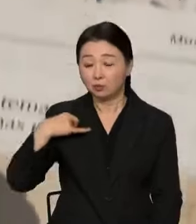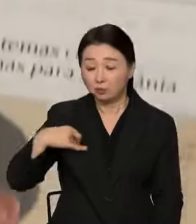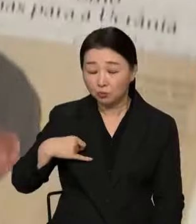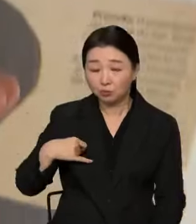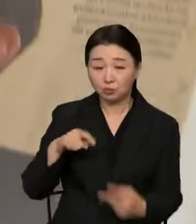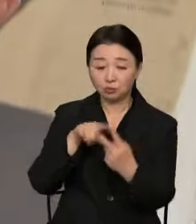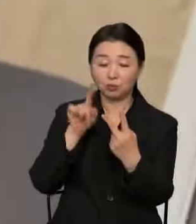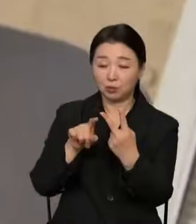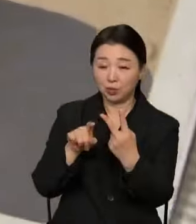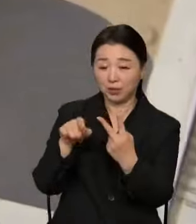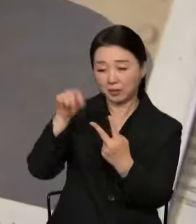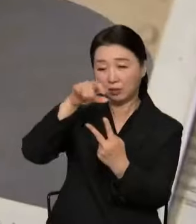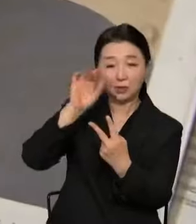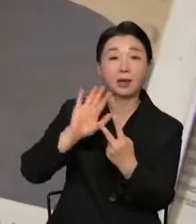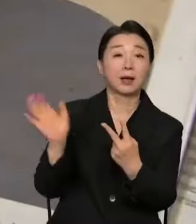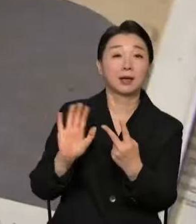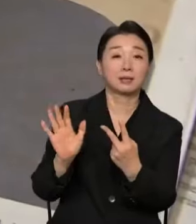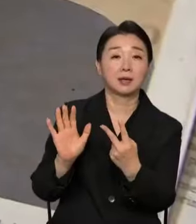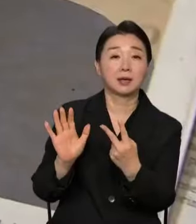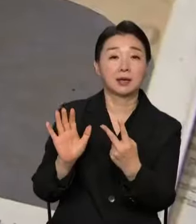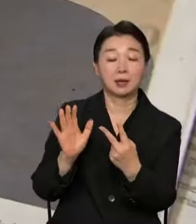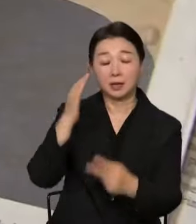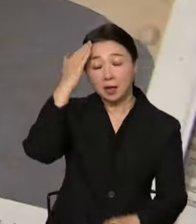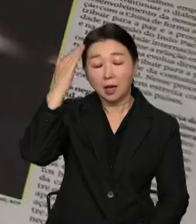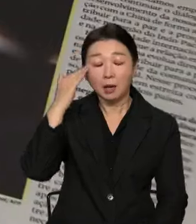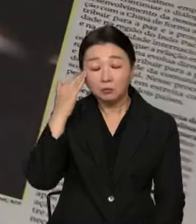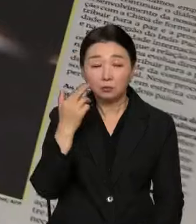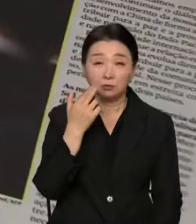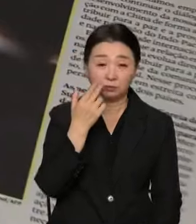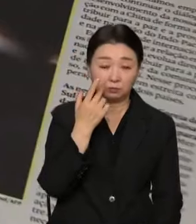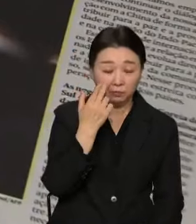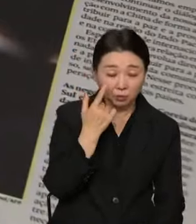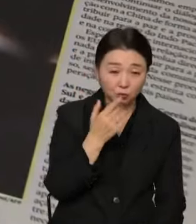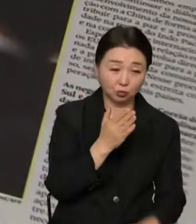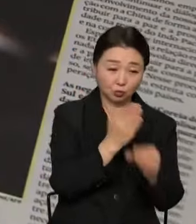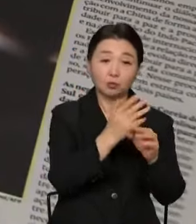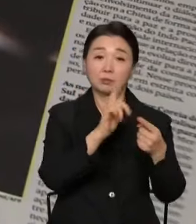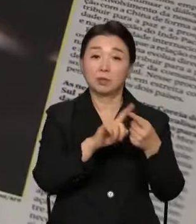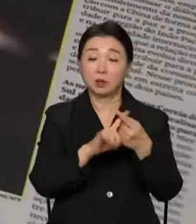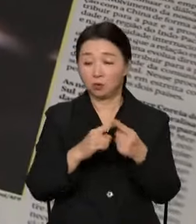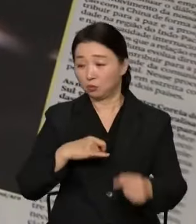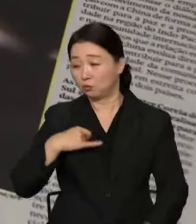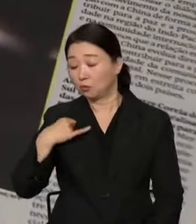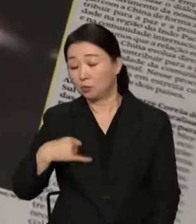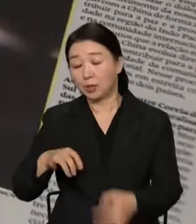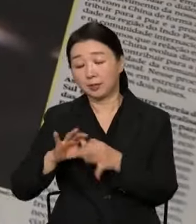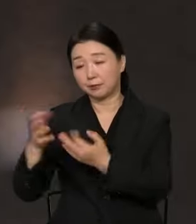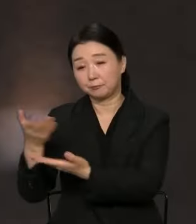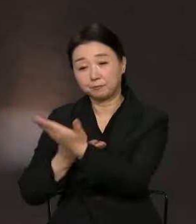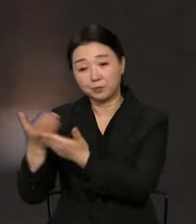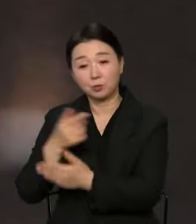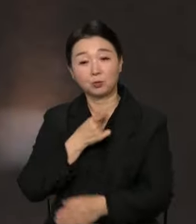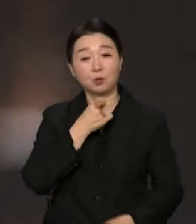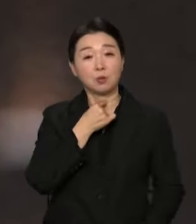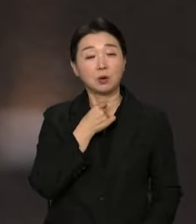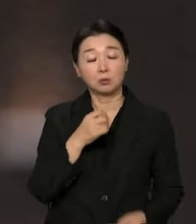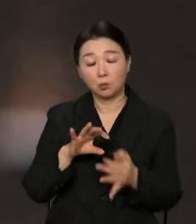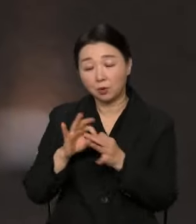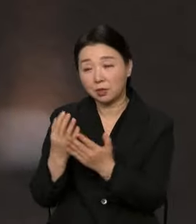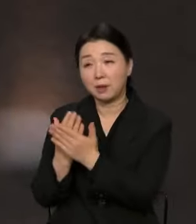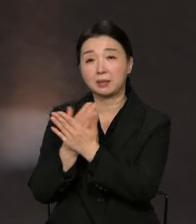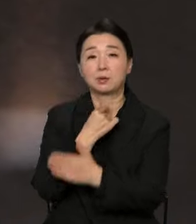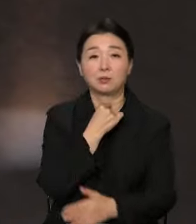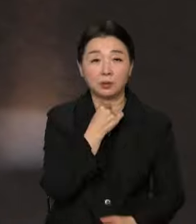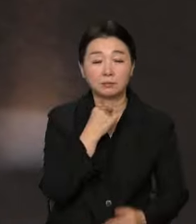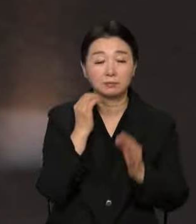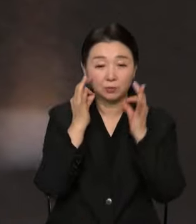선택해야 하는 문제는 아니라면서도 한미 동맹을 기본축으로 하면서 중국과 계속 소통하고 관계를